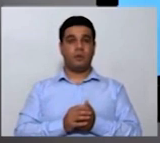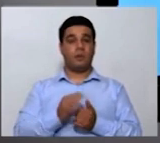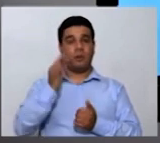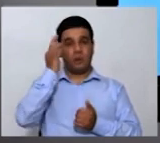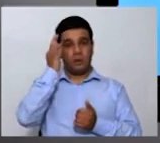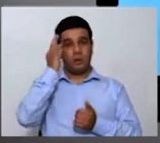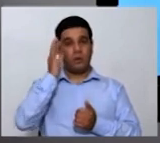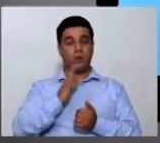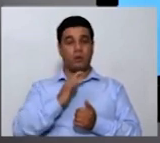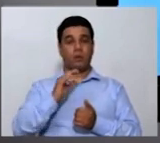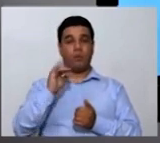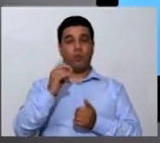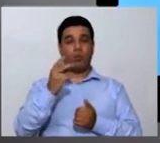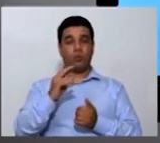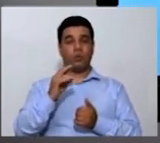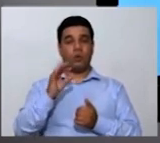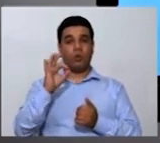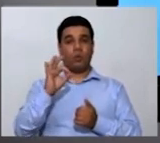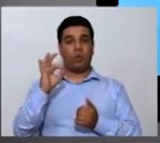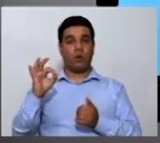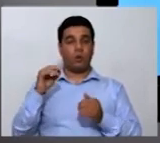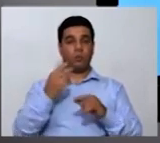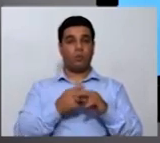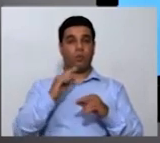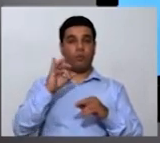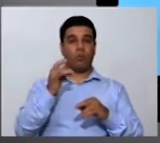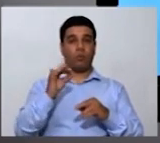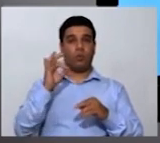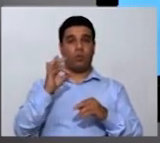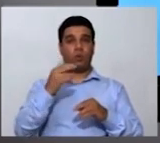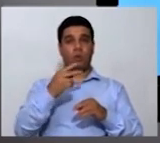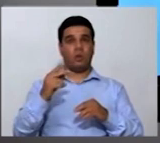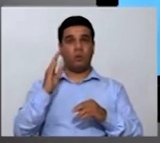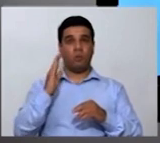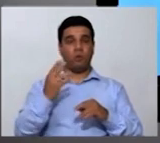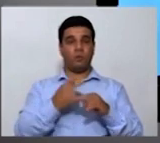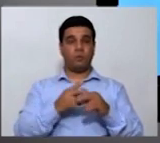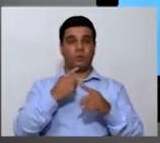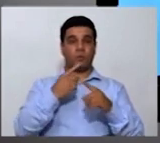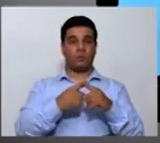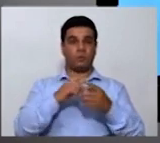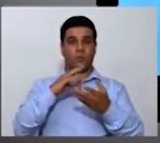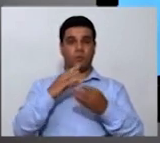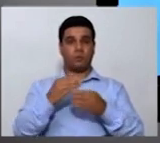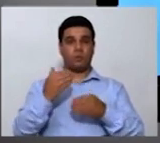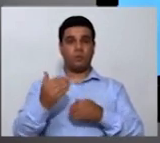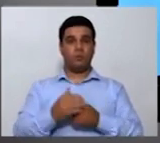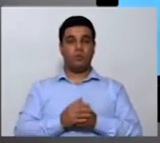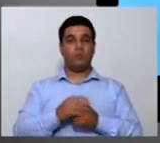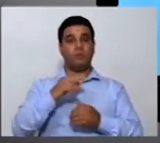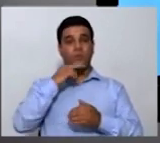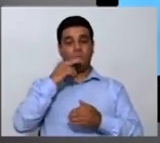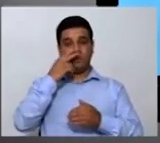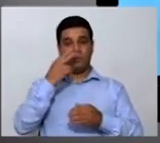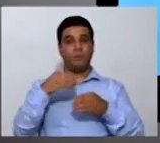Eslab qolamiz. Funksiyaning nullari deb funksiya 0 ga teng bo'ladigan x ning qiymatlari. E'tibor